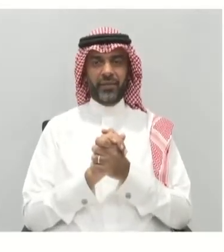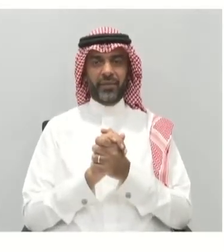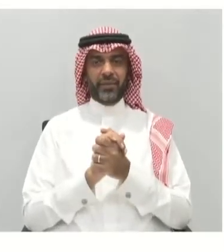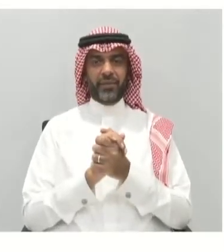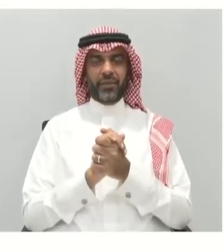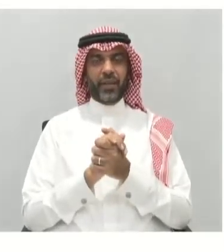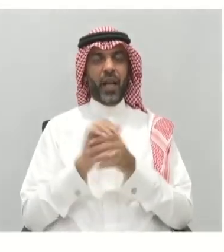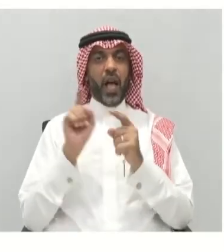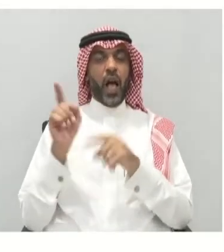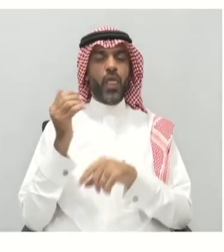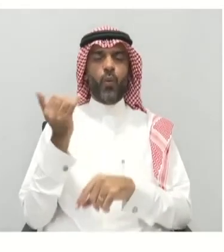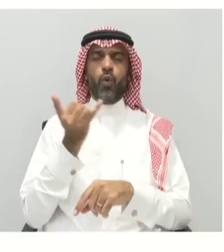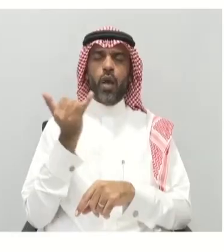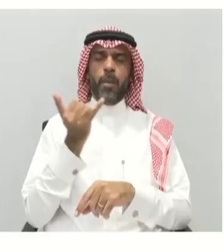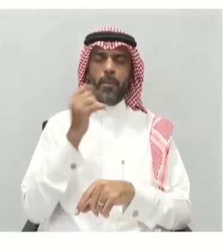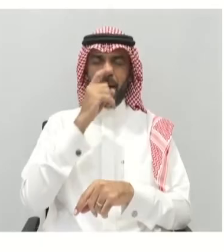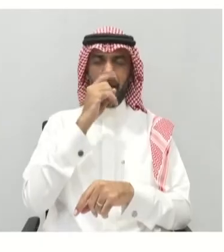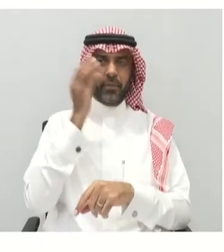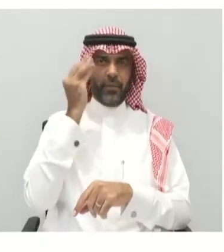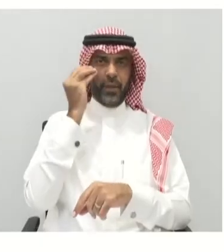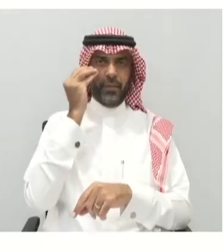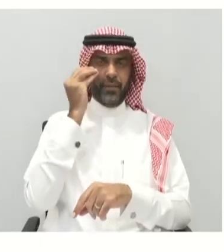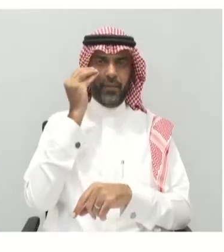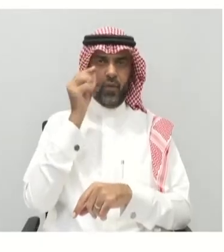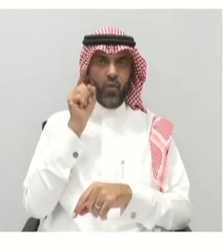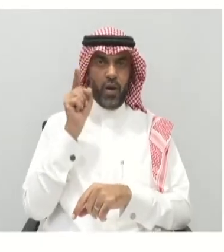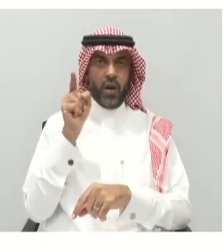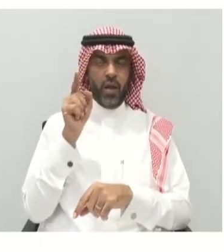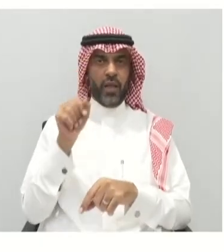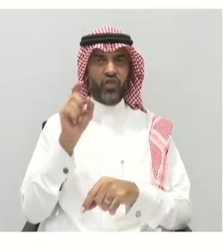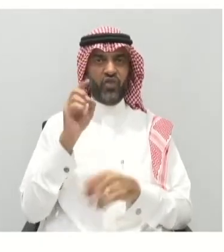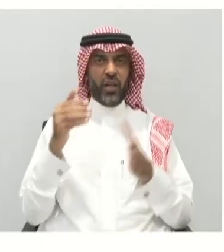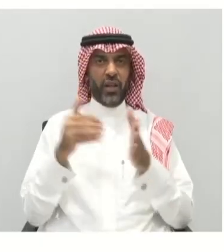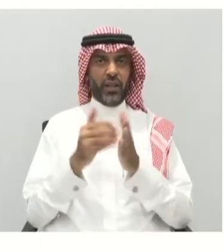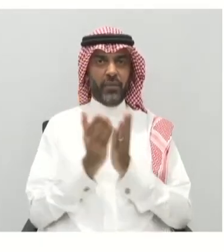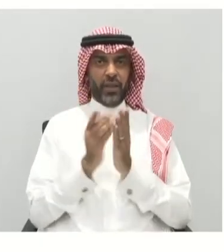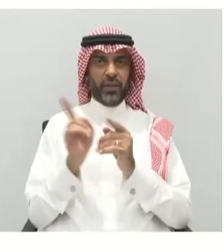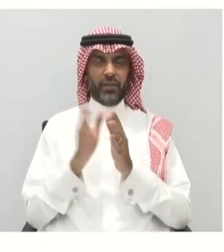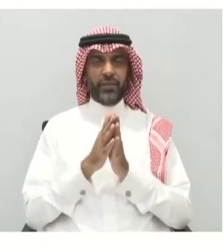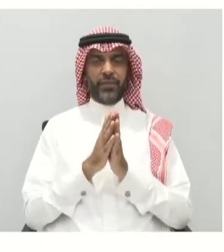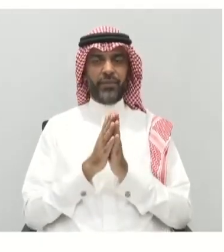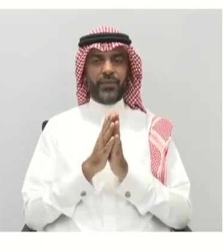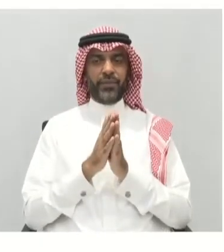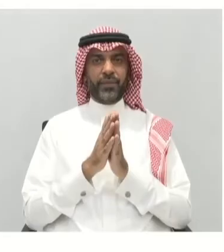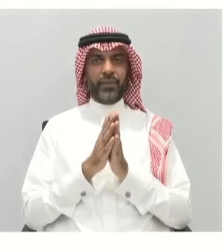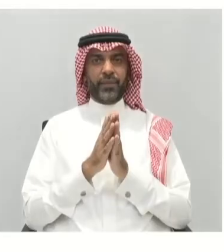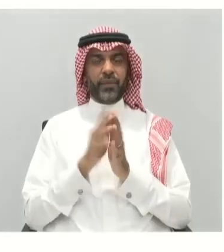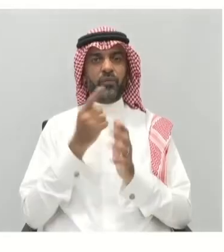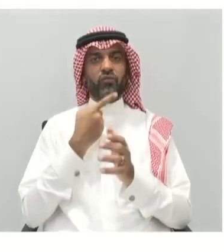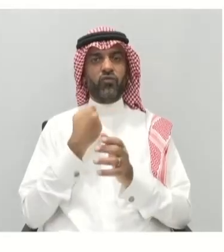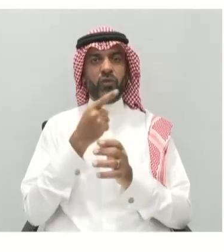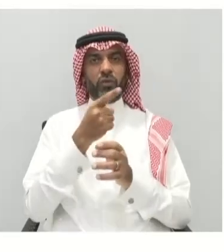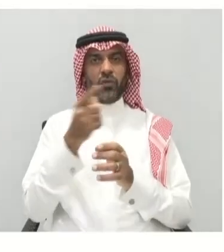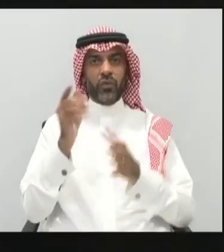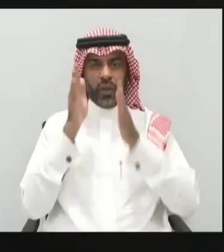هذه الفقره مهمه جدا وبهذه الفقره نختم هذا الدرس اطلب منكم